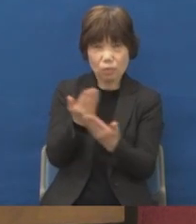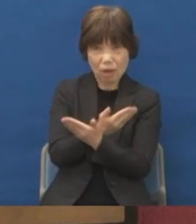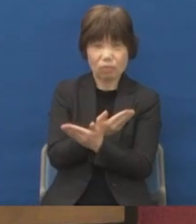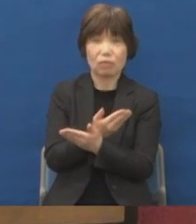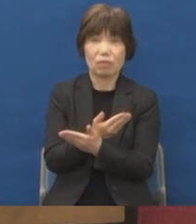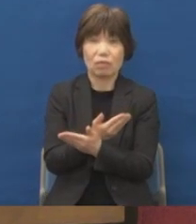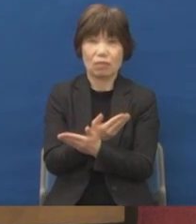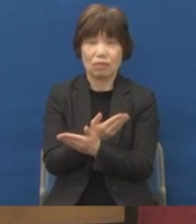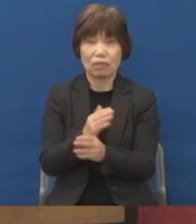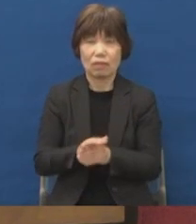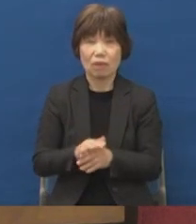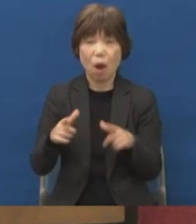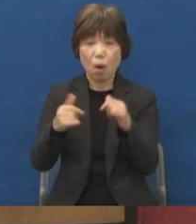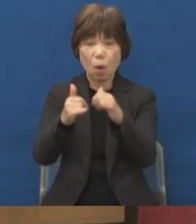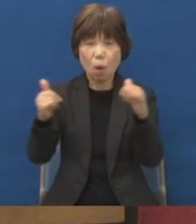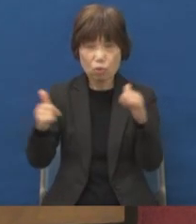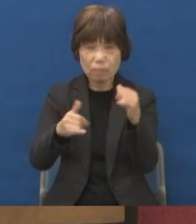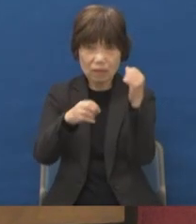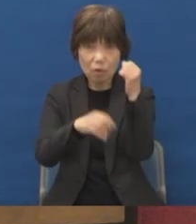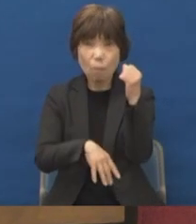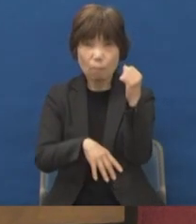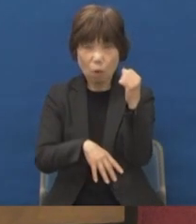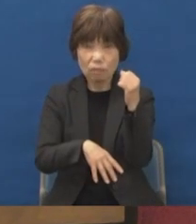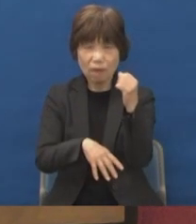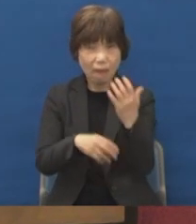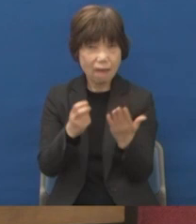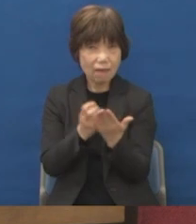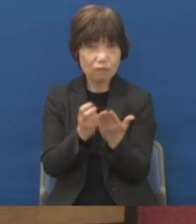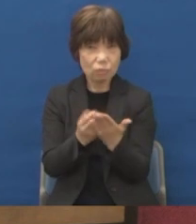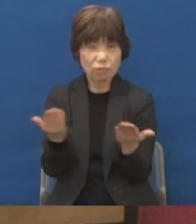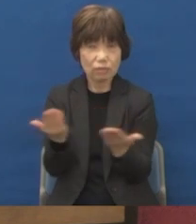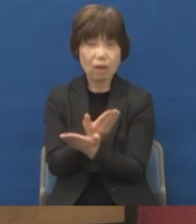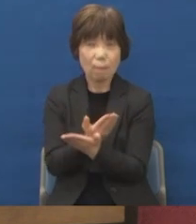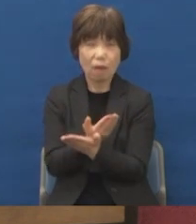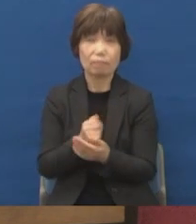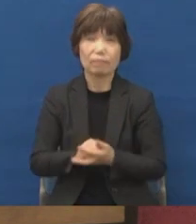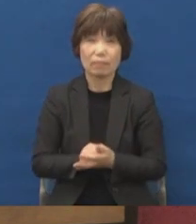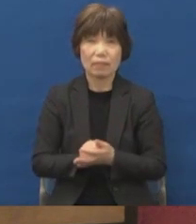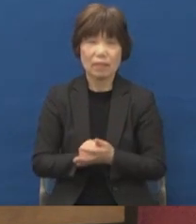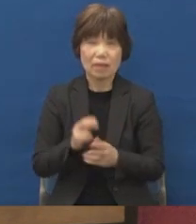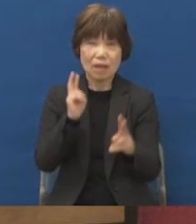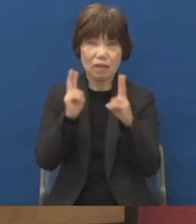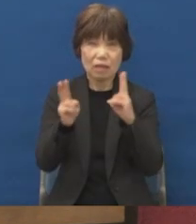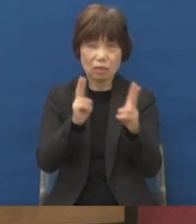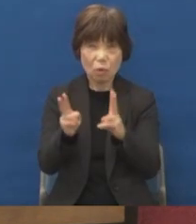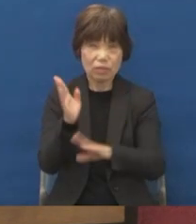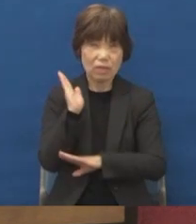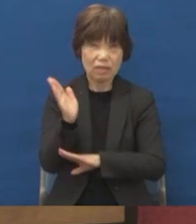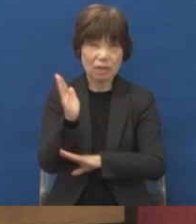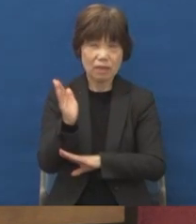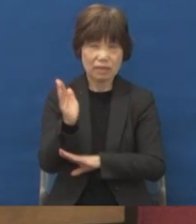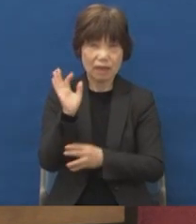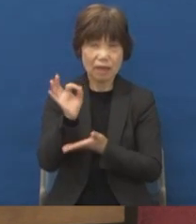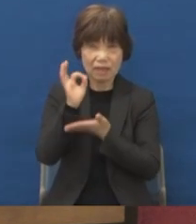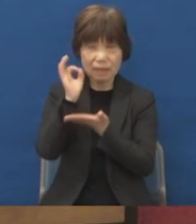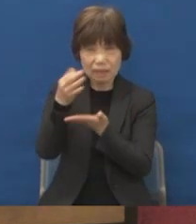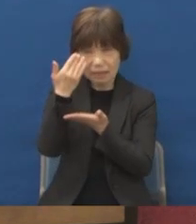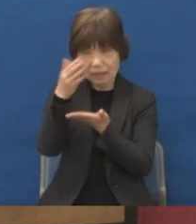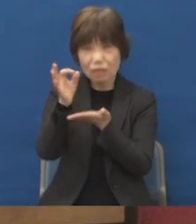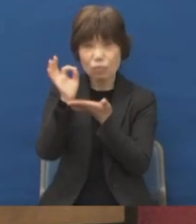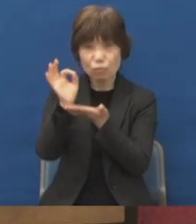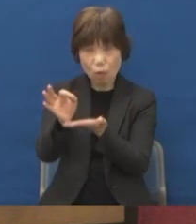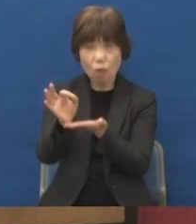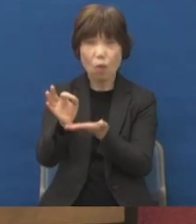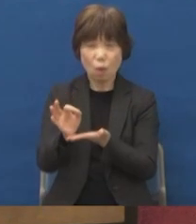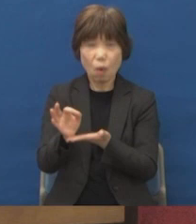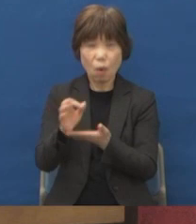の根本原則に照らせば、企業に政治献金を許していること自体が政治を